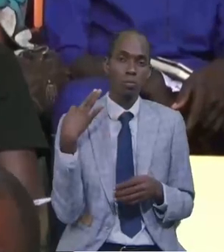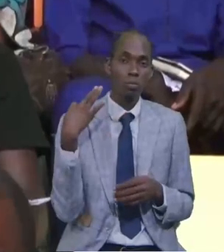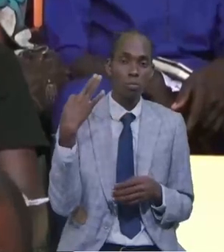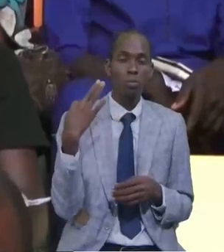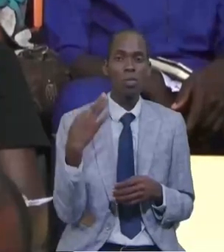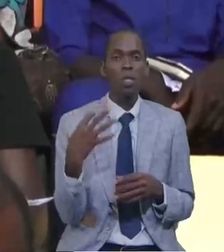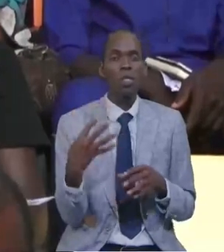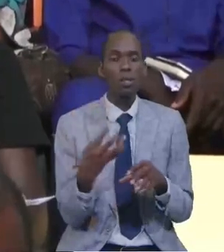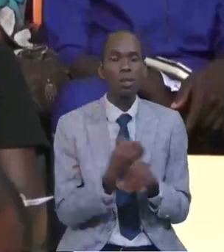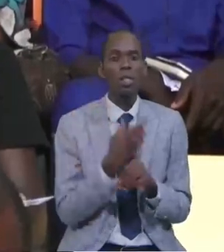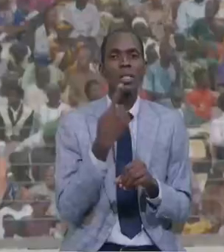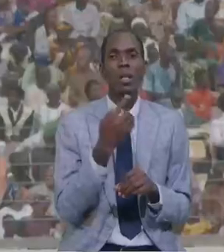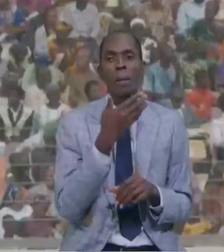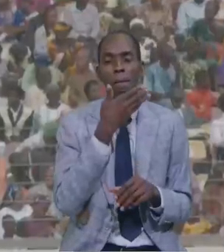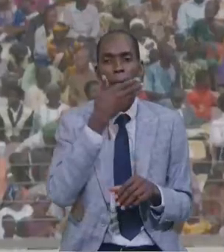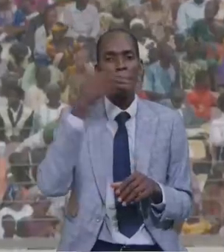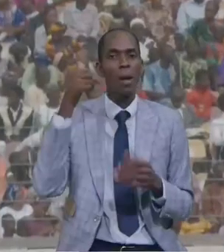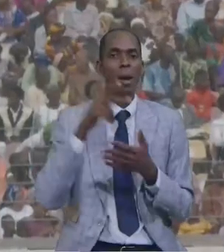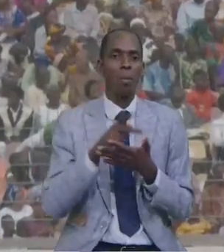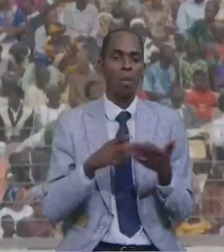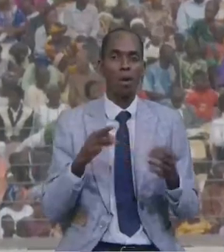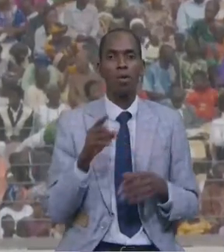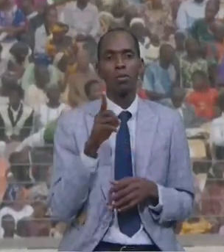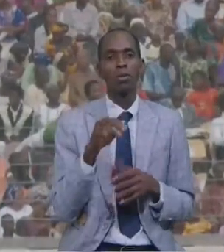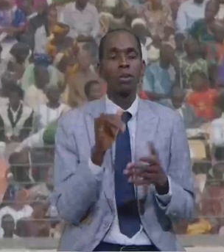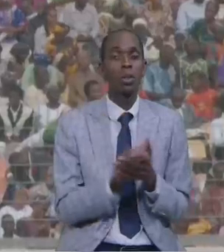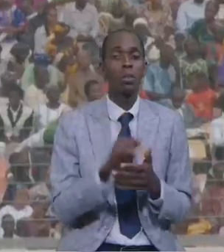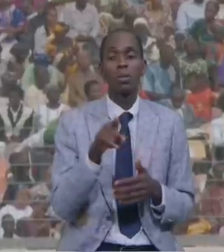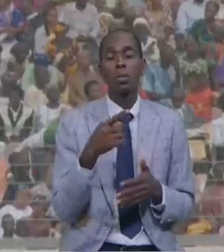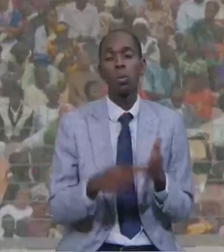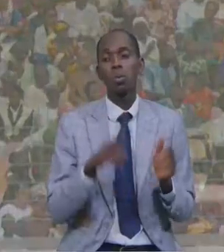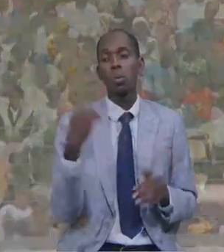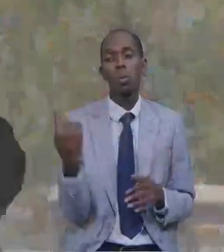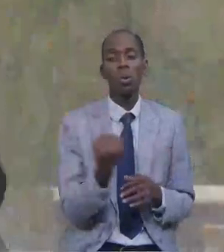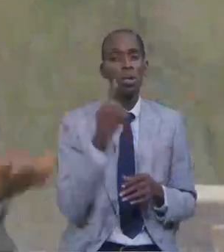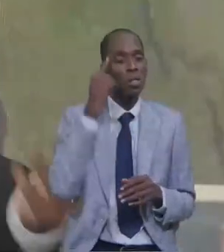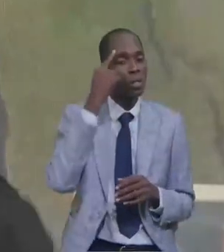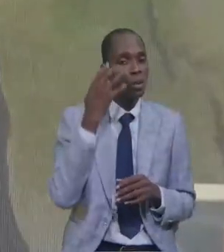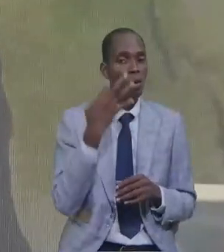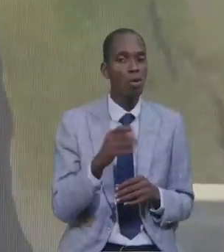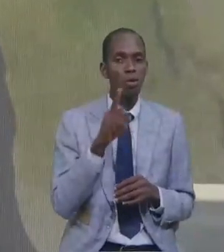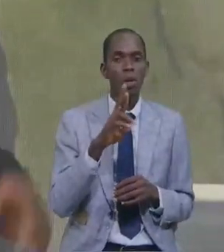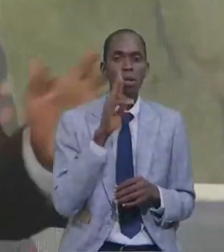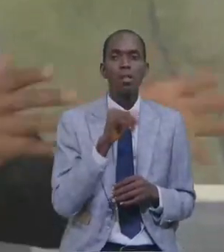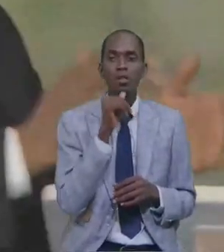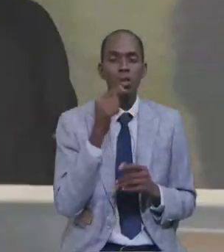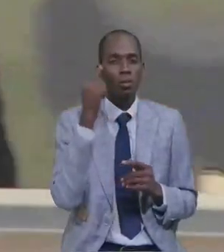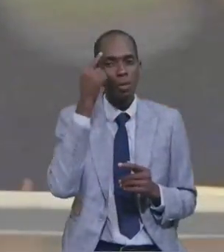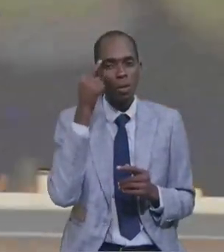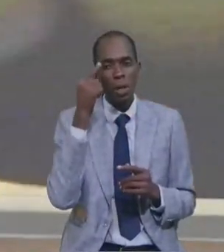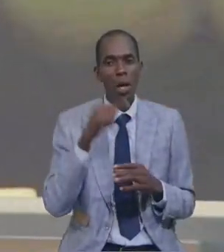Tu ne penses pas à la transparence. avec ta conscience qui